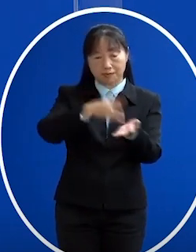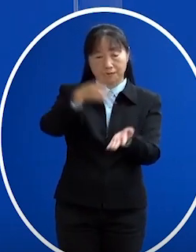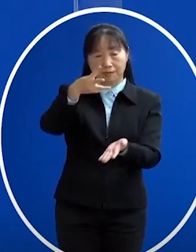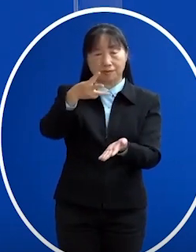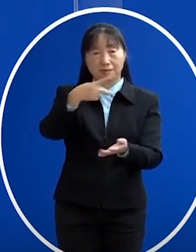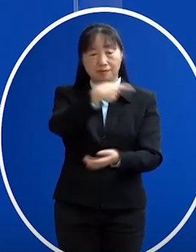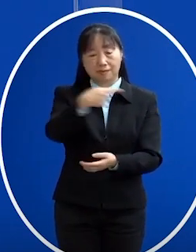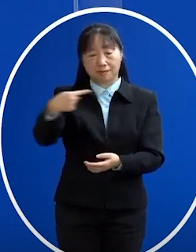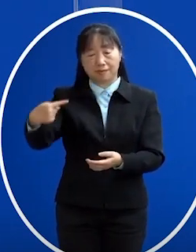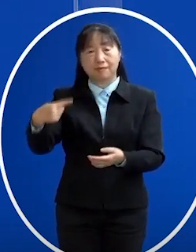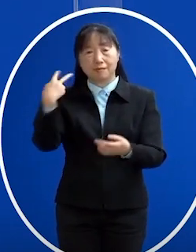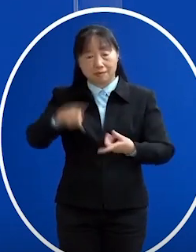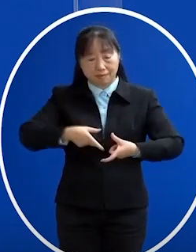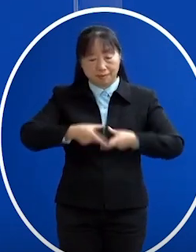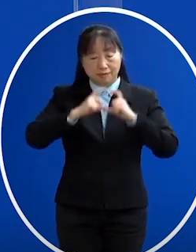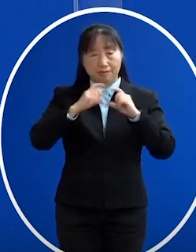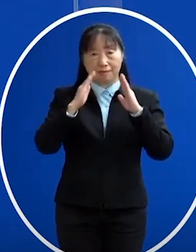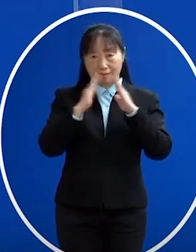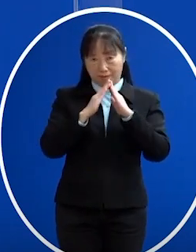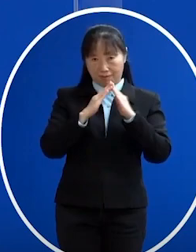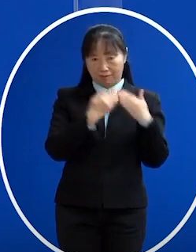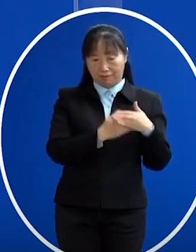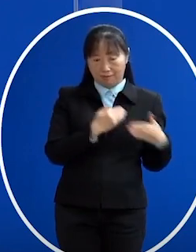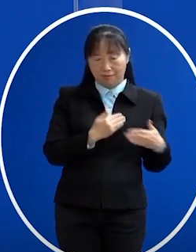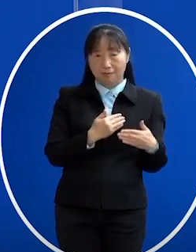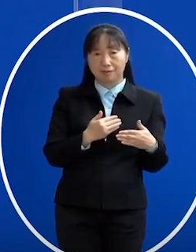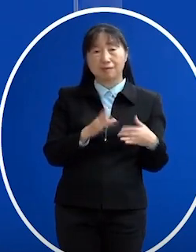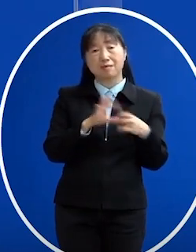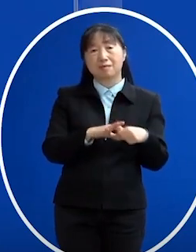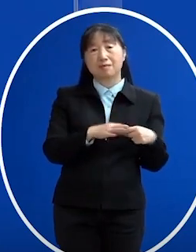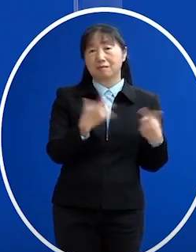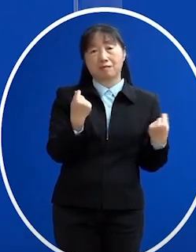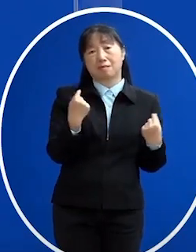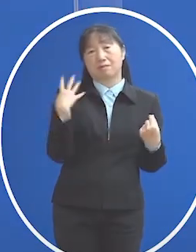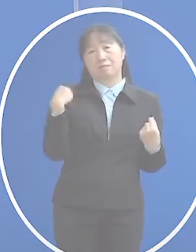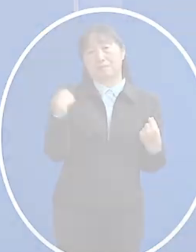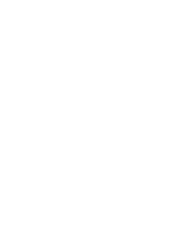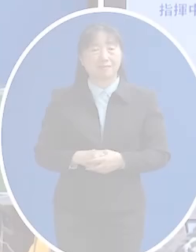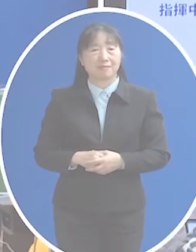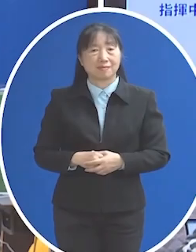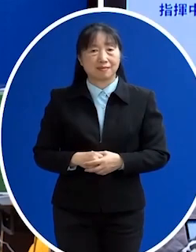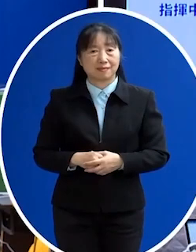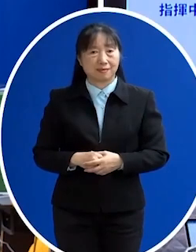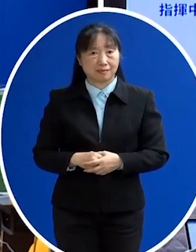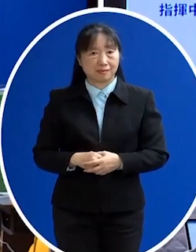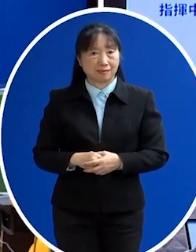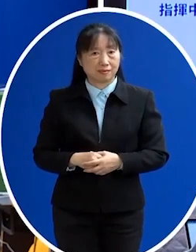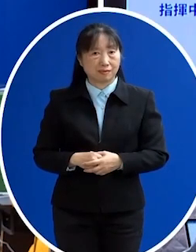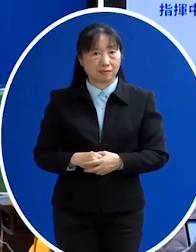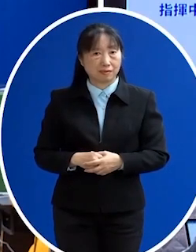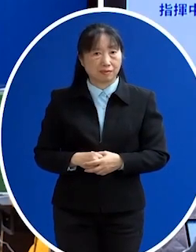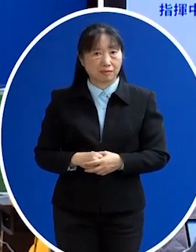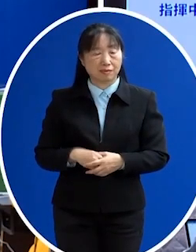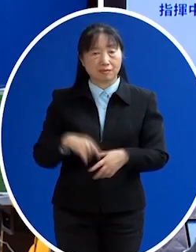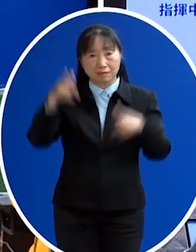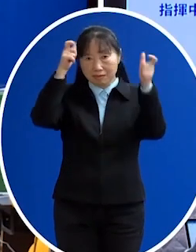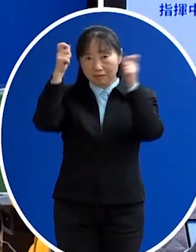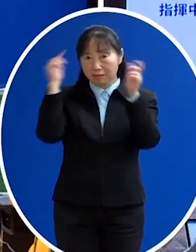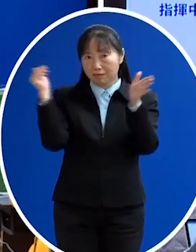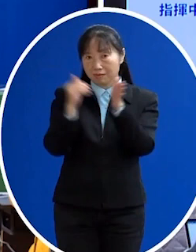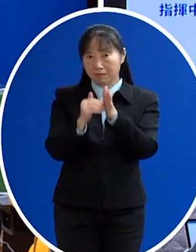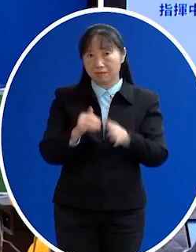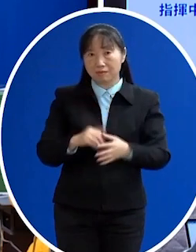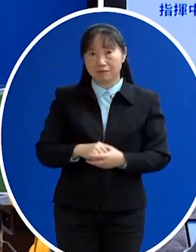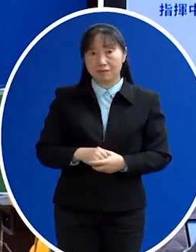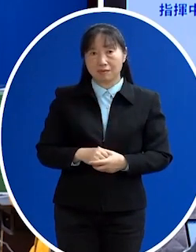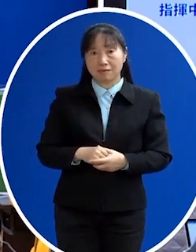剪都阴性，然后才又回到家里做隔离，所以一直都是在隔离的状态。 因为春节连假要开始，然后大家也都闷